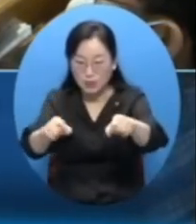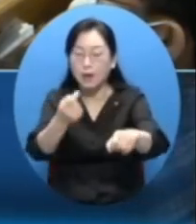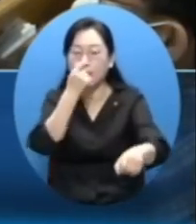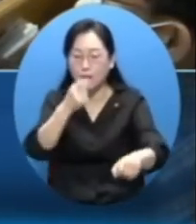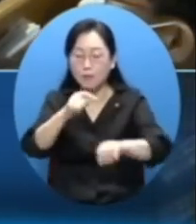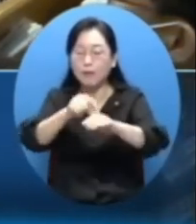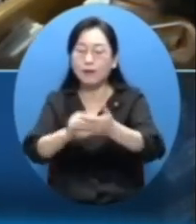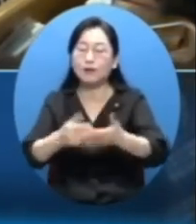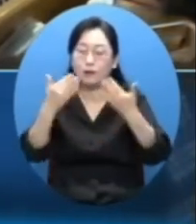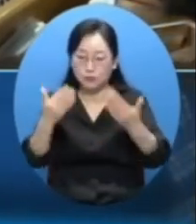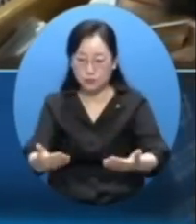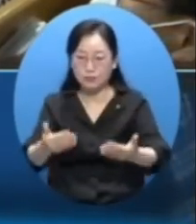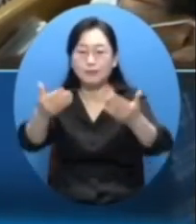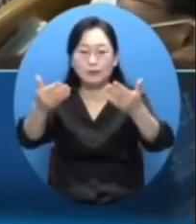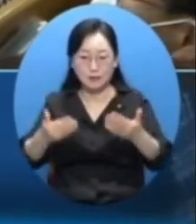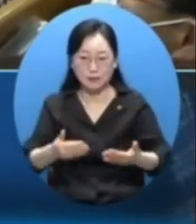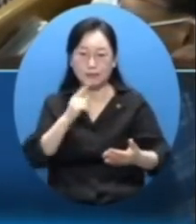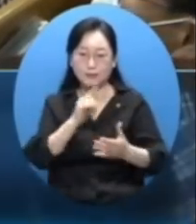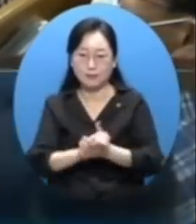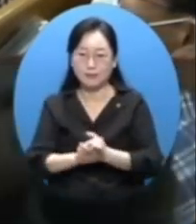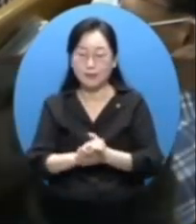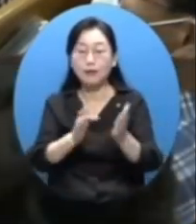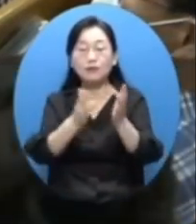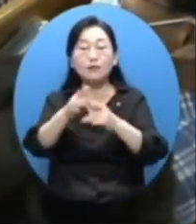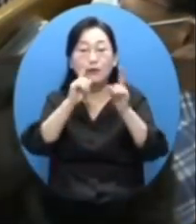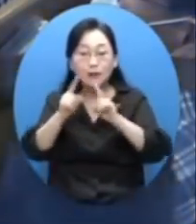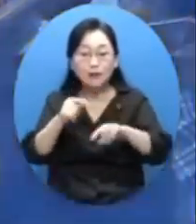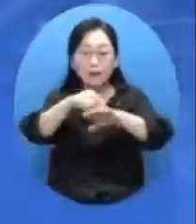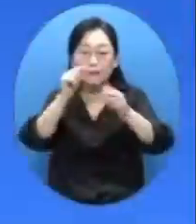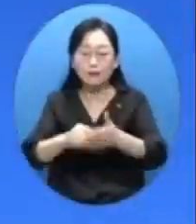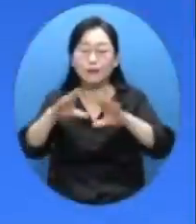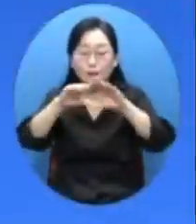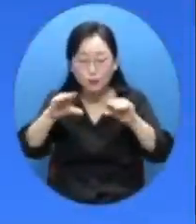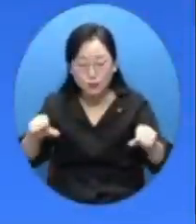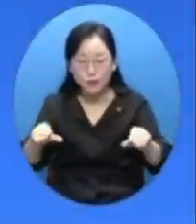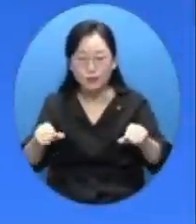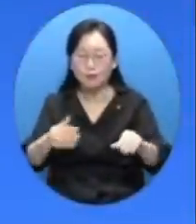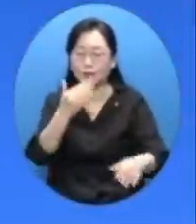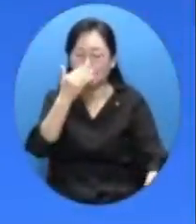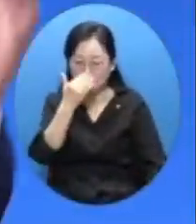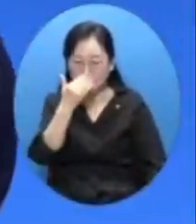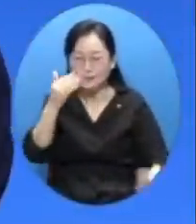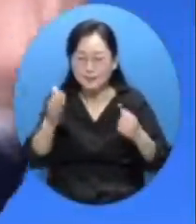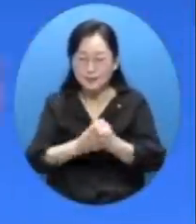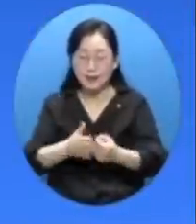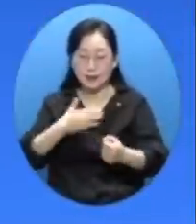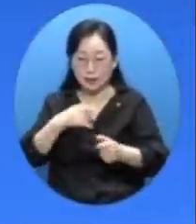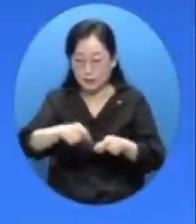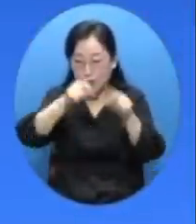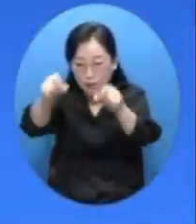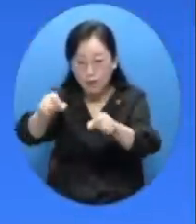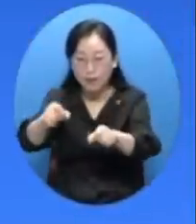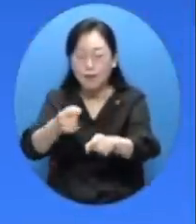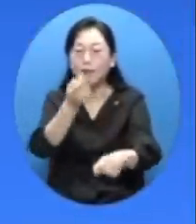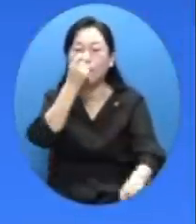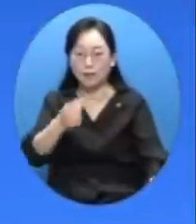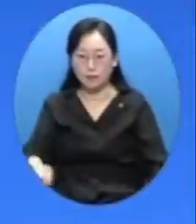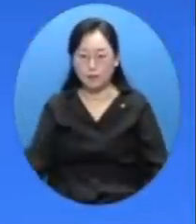얻으리니 말씀하셨습니다. 예수님 말씀하셨습니다. 나는 마음이 온유하고 겸손하니 나의 멍에를 메고 내게